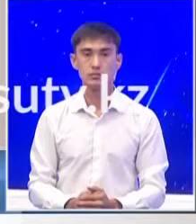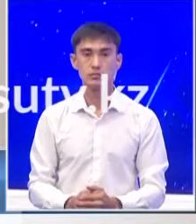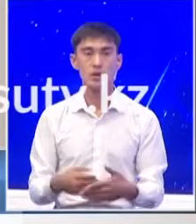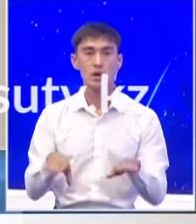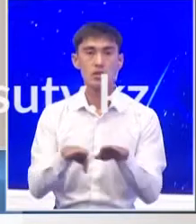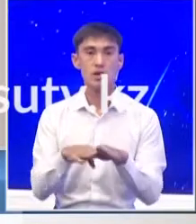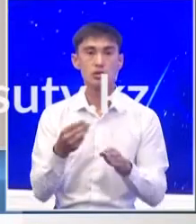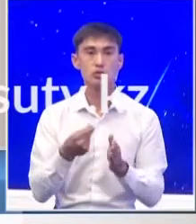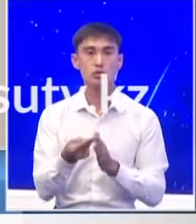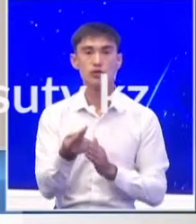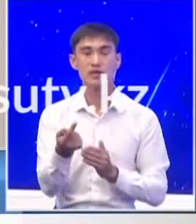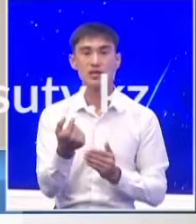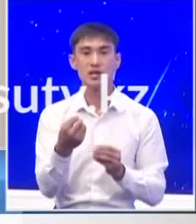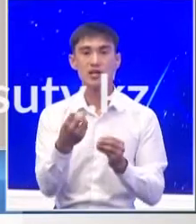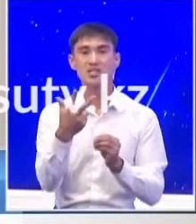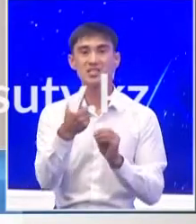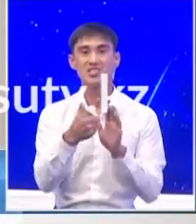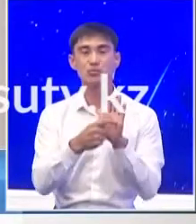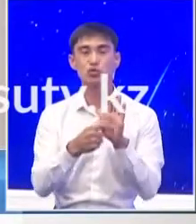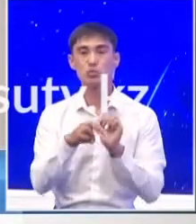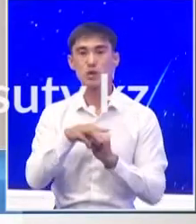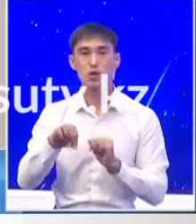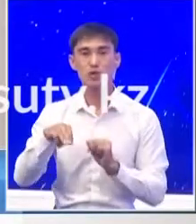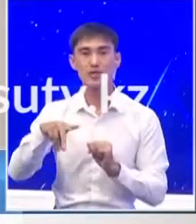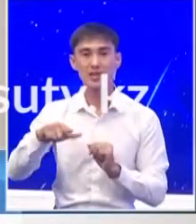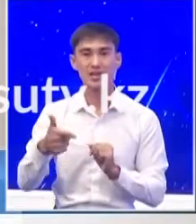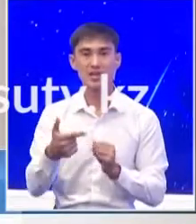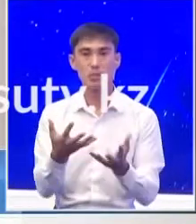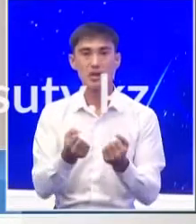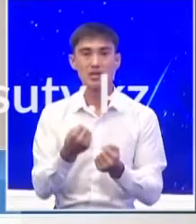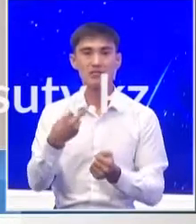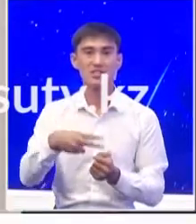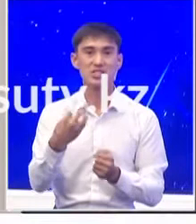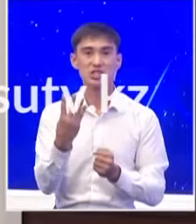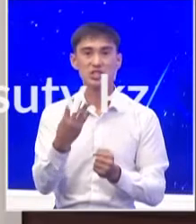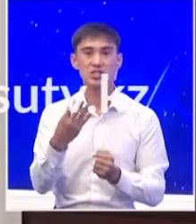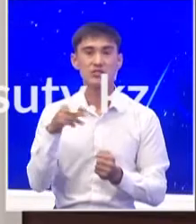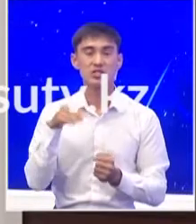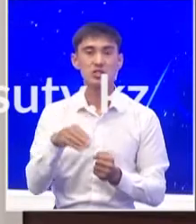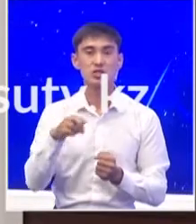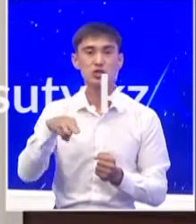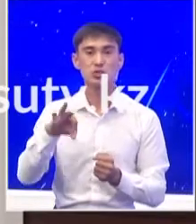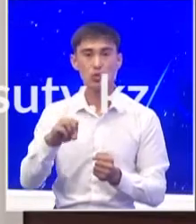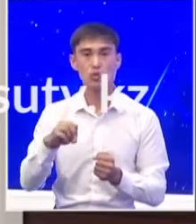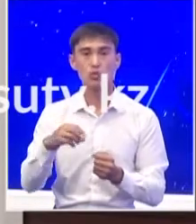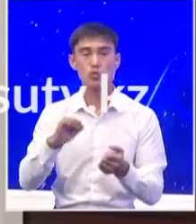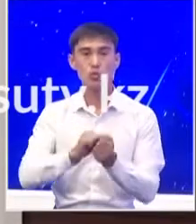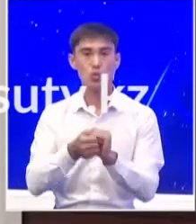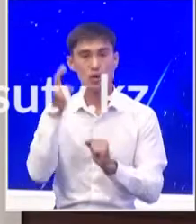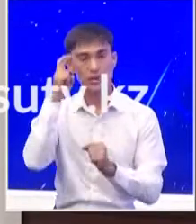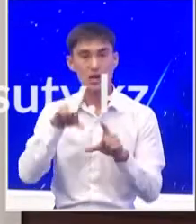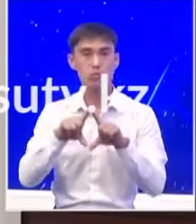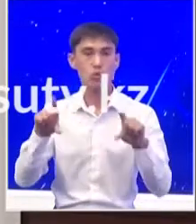Также из бюджета выделено почти 700 миллионов тенге на приобретение 24 тысяч тонн угля для бюджетных организаций. Доставлено